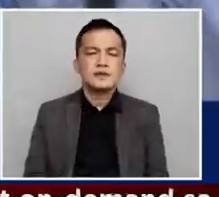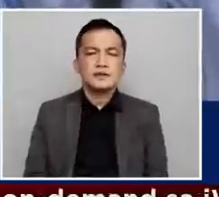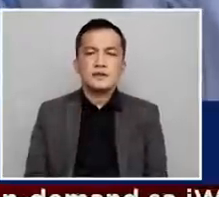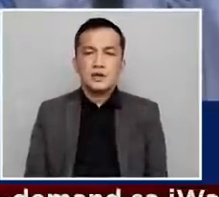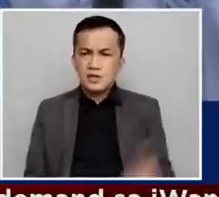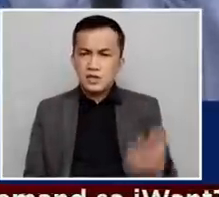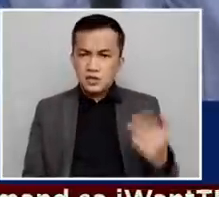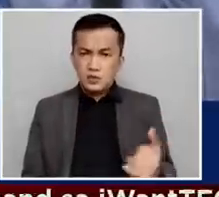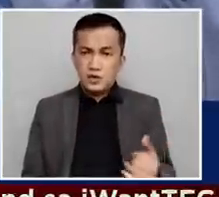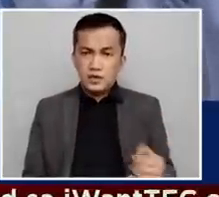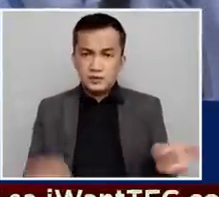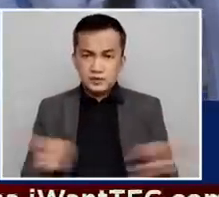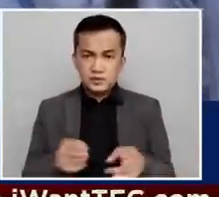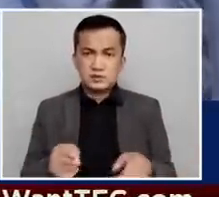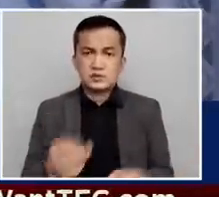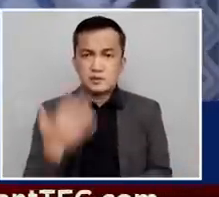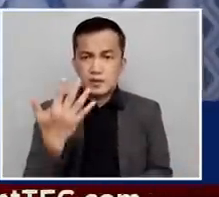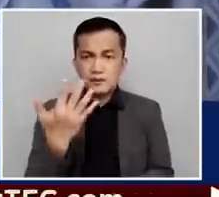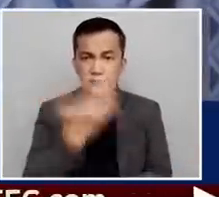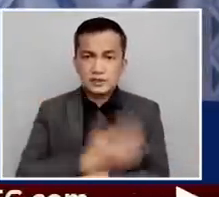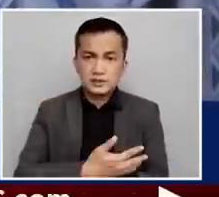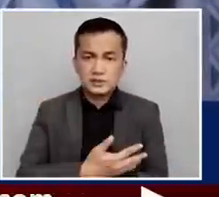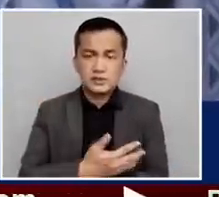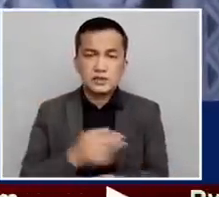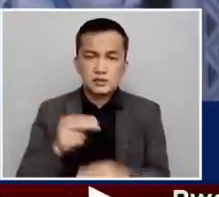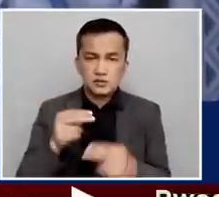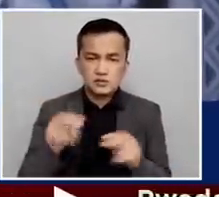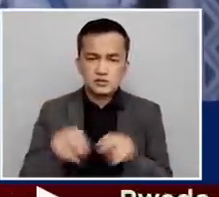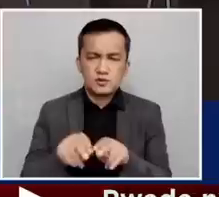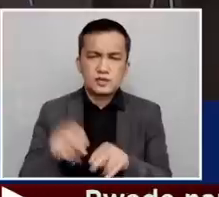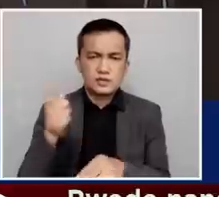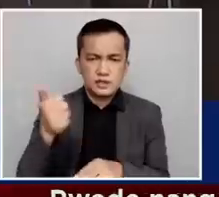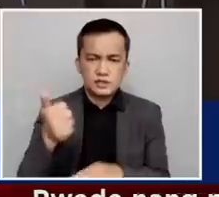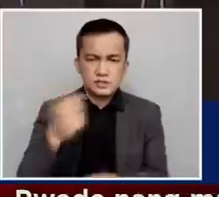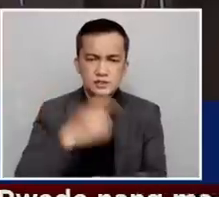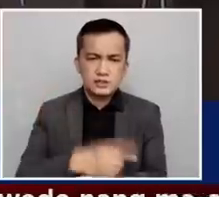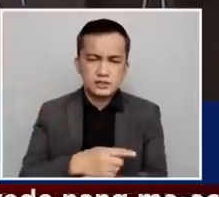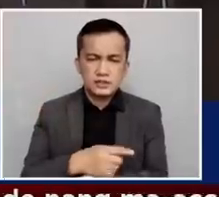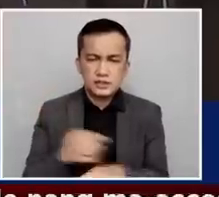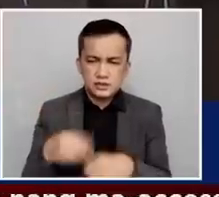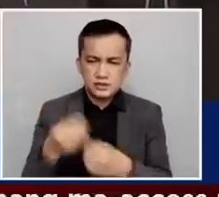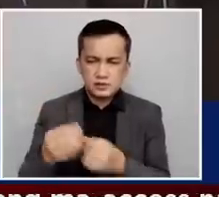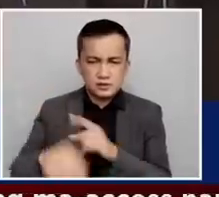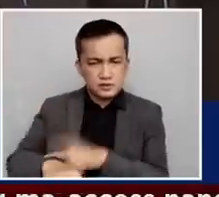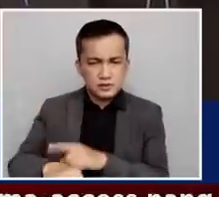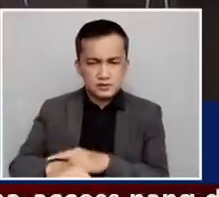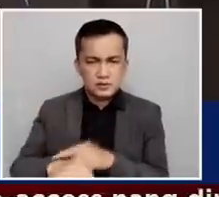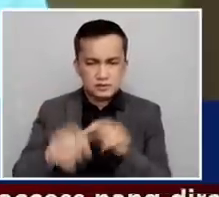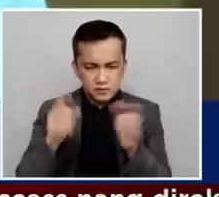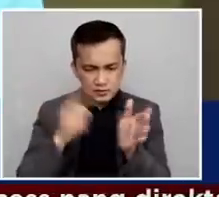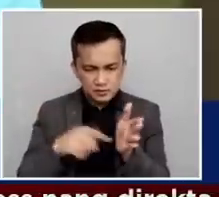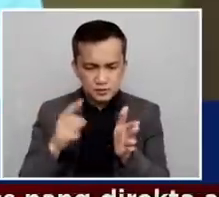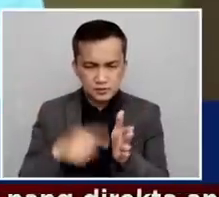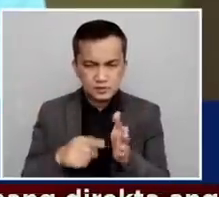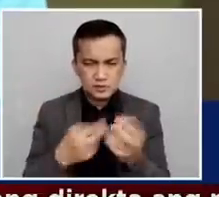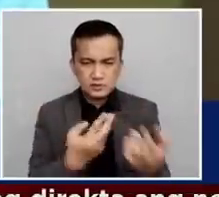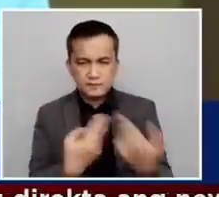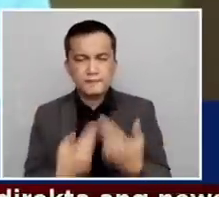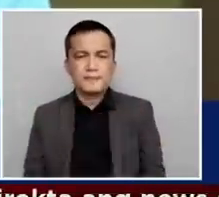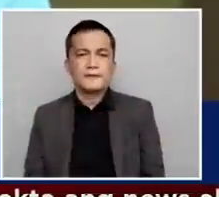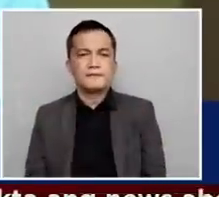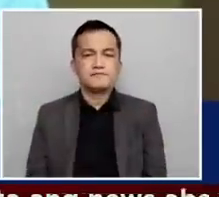pinaikli sa 5 araw ang karaniwang 10 araw na panahong ibinibigay sa iniimbestigahan para rumesponde. Habang